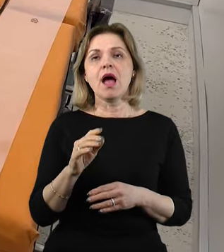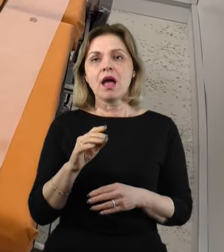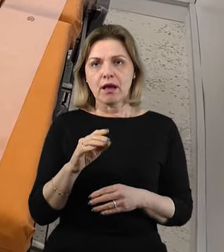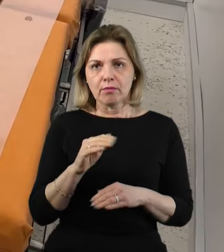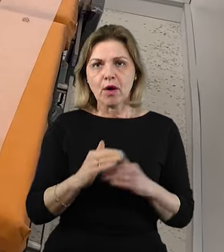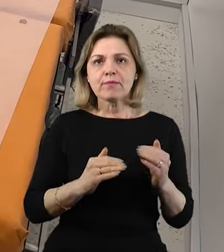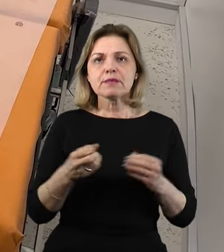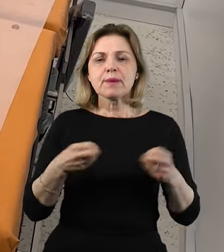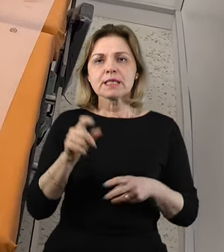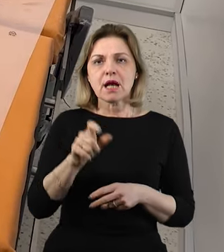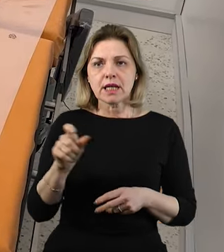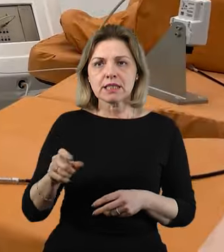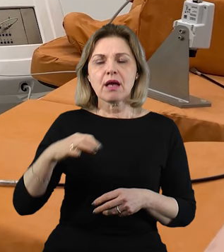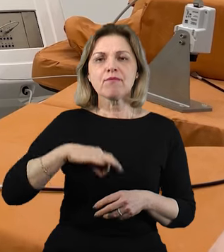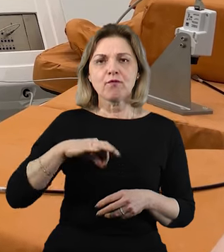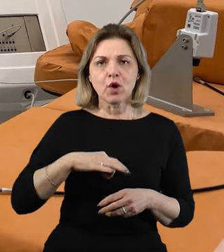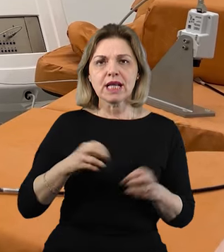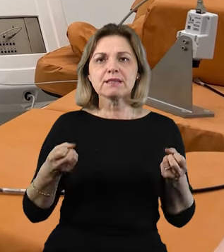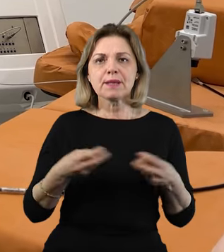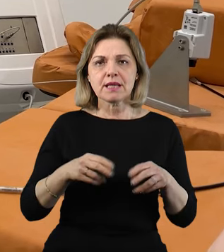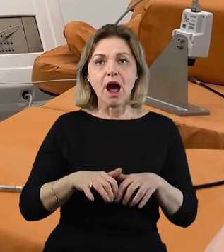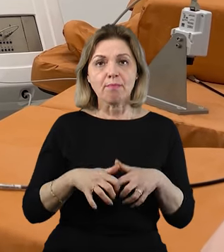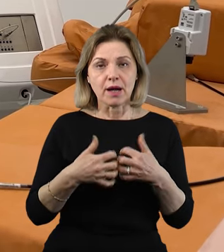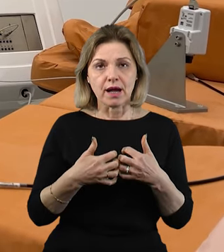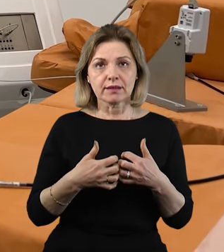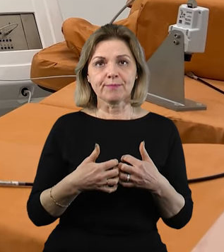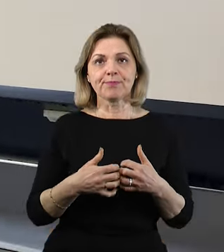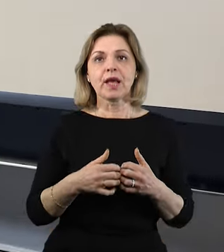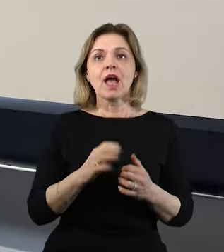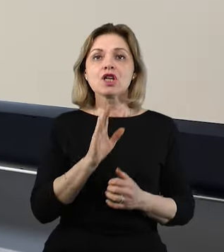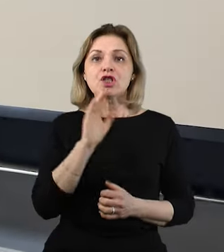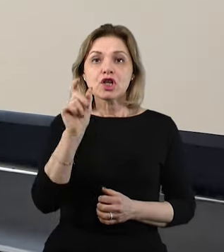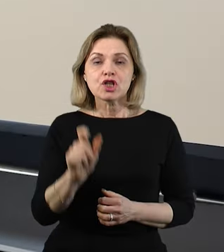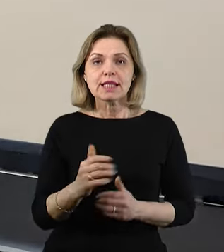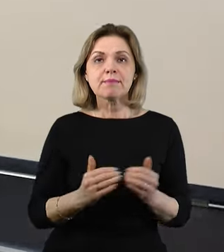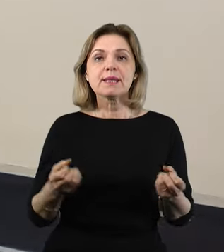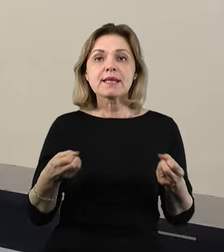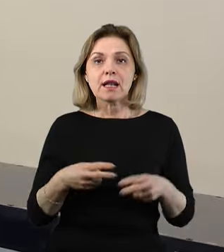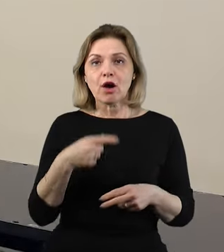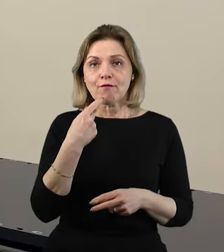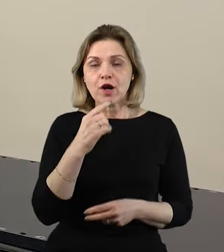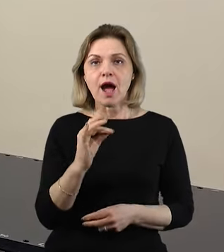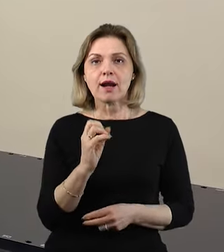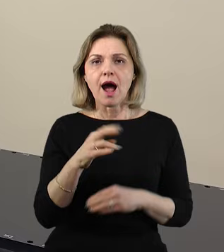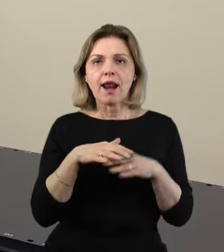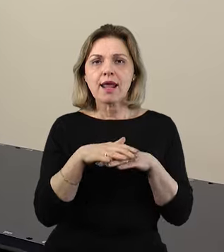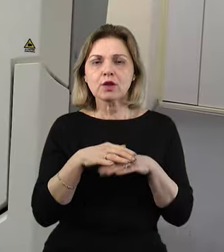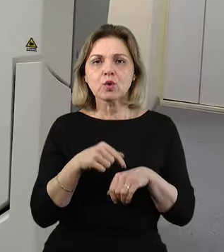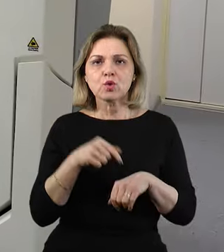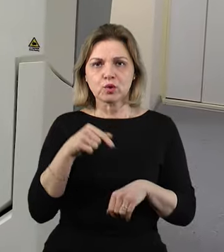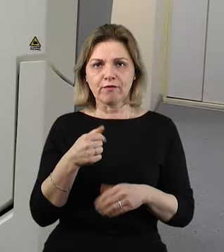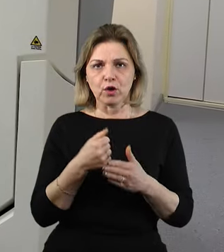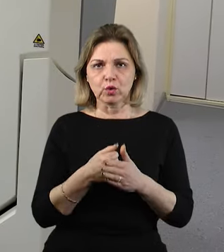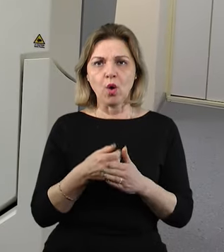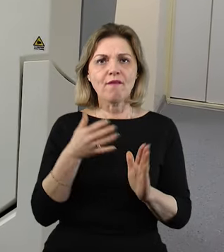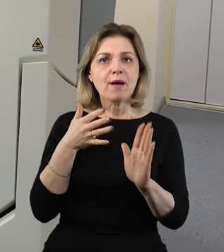провідні спеціалісти лікарні використовують гамотерапевтичний апарат, розповідає Лариса. Провідна спеціалістка говорить, ракові клітини чутливі